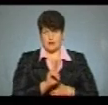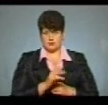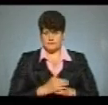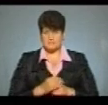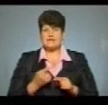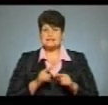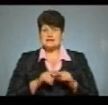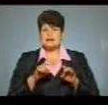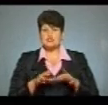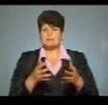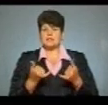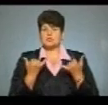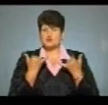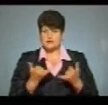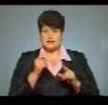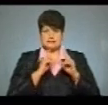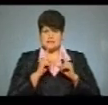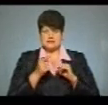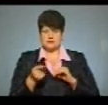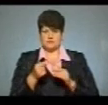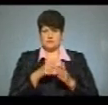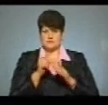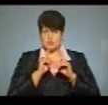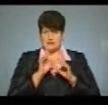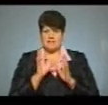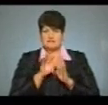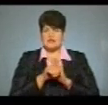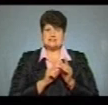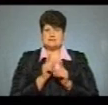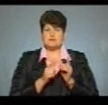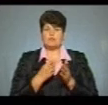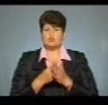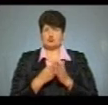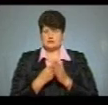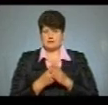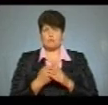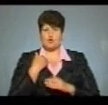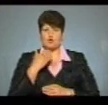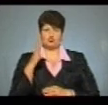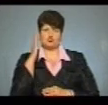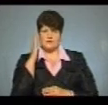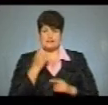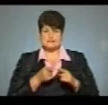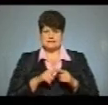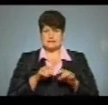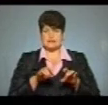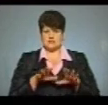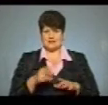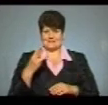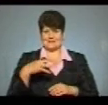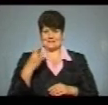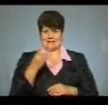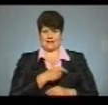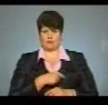Це рішення прийняли сьогодні на сесії Тернопільської міської ради і внесли зміни до бюджету. Проголосували за таке рішення 33 депутати.